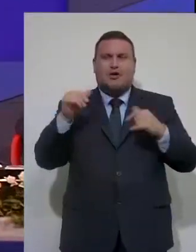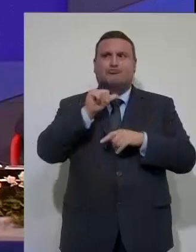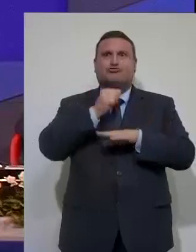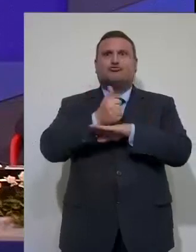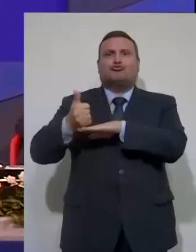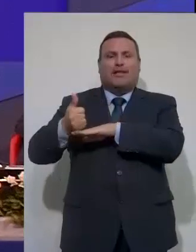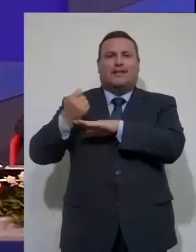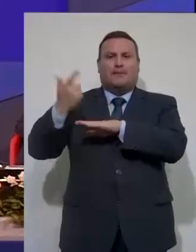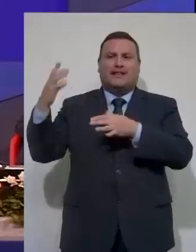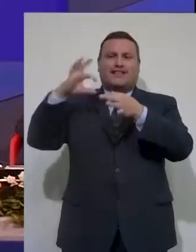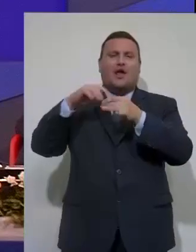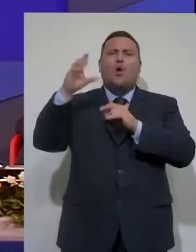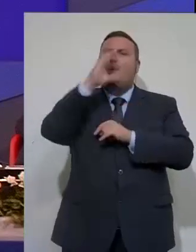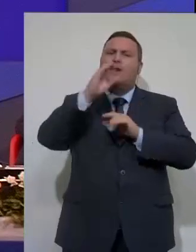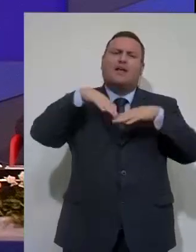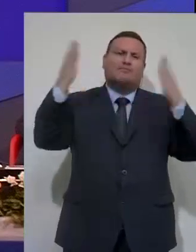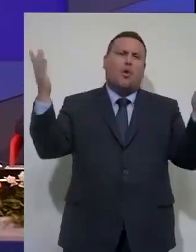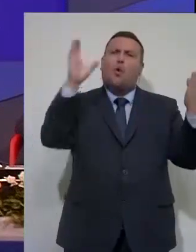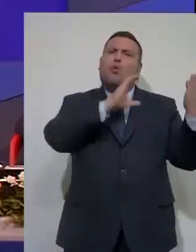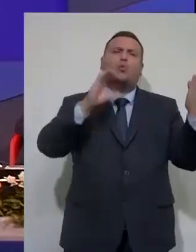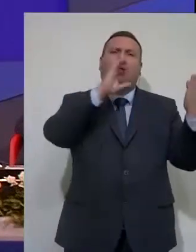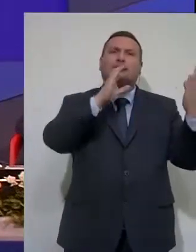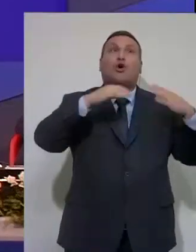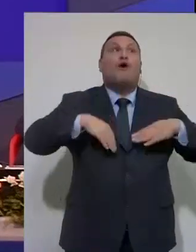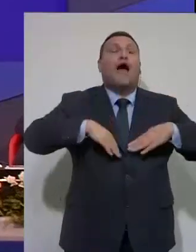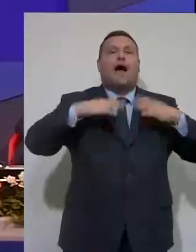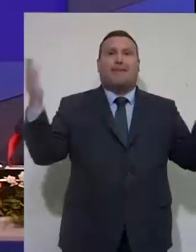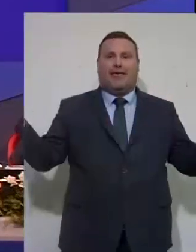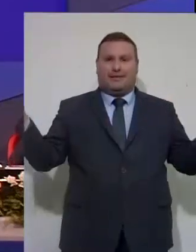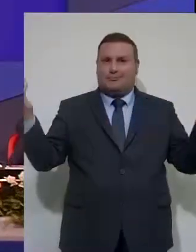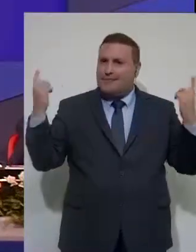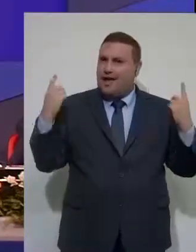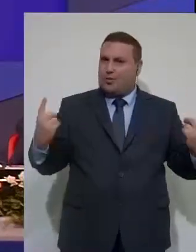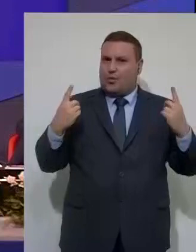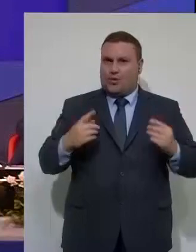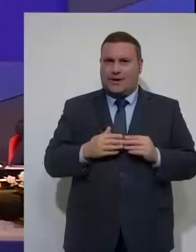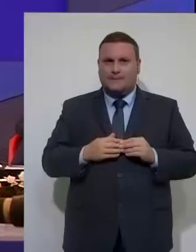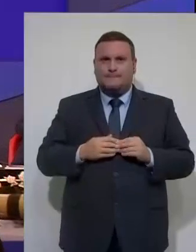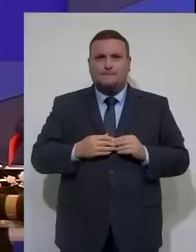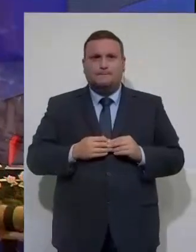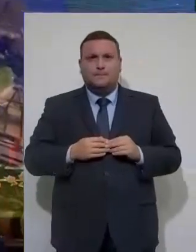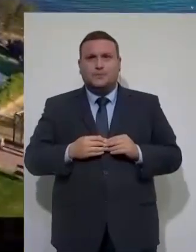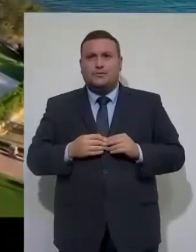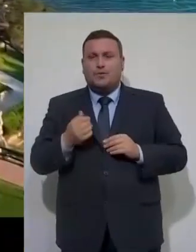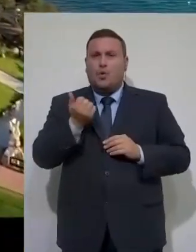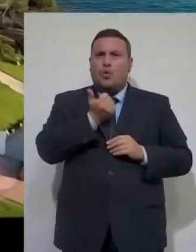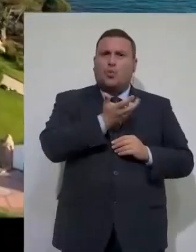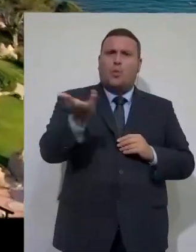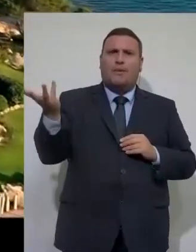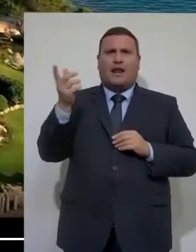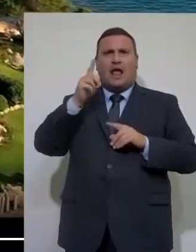non gruppi, che operano nel settore del turismo all'aria aperta. Ecco, mi riallaccio a alcuni numeri, alcuni dati che Giorgio prima raccontava,